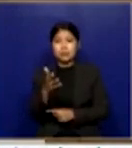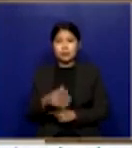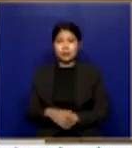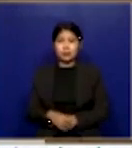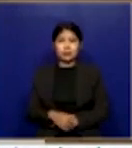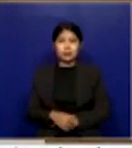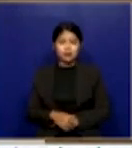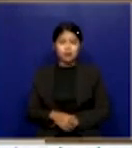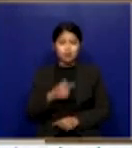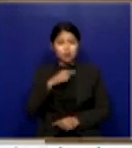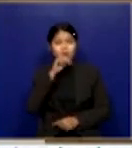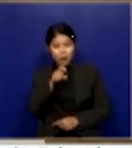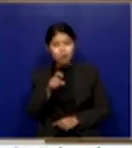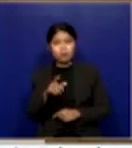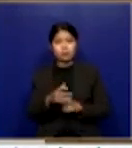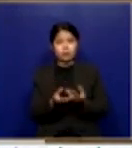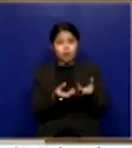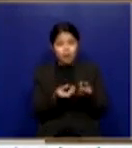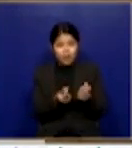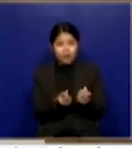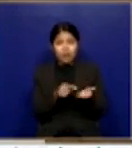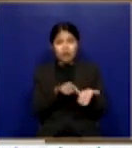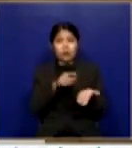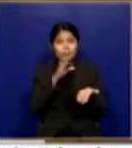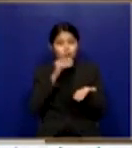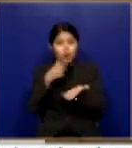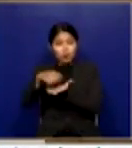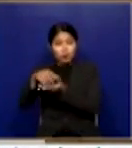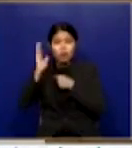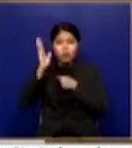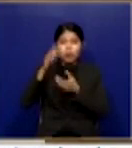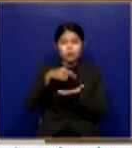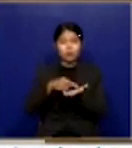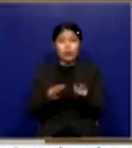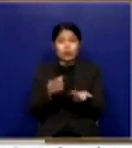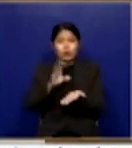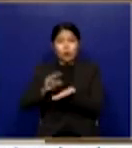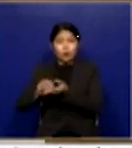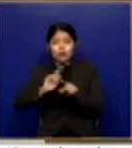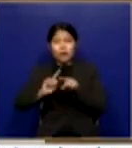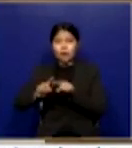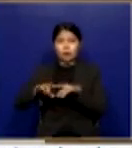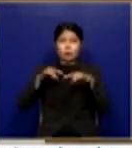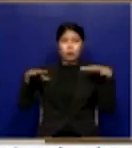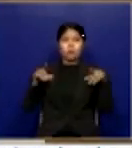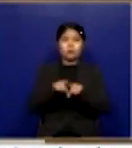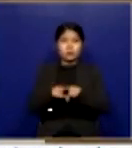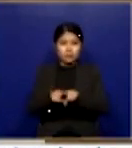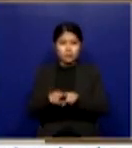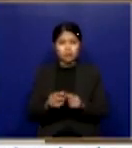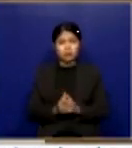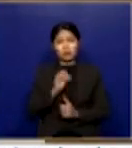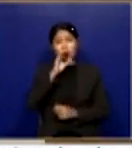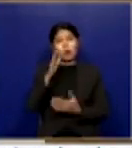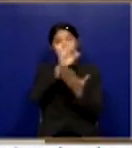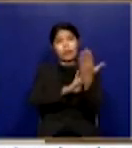ถามทางด้านนี้บอกเขาโตเลขที่ท่านกล่าวๆมาทั้งหมดเอ่อบิดเบือนหลายประการด้วยกันการที่เราจะบอกว่าประเทศเรา